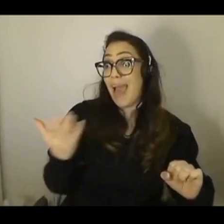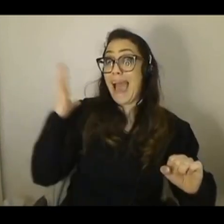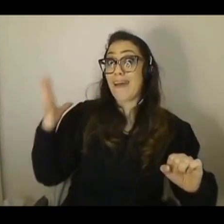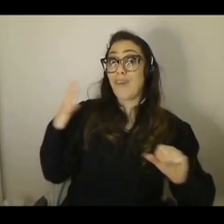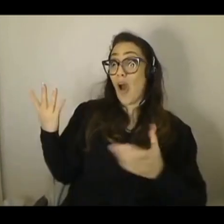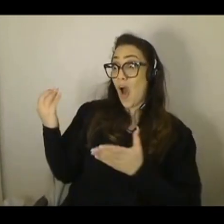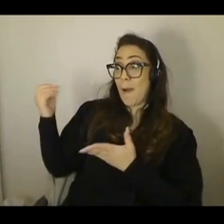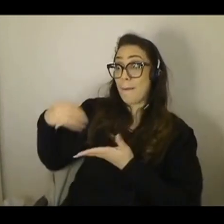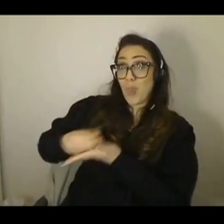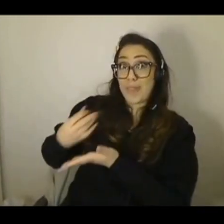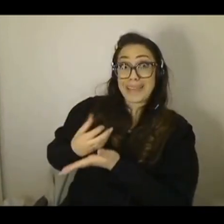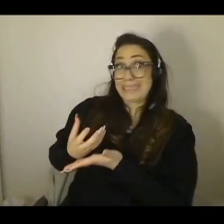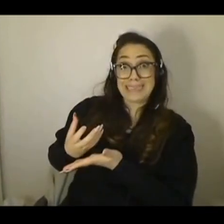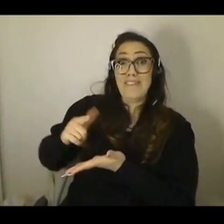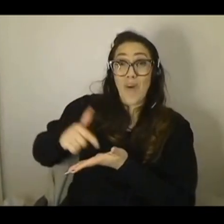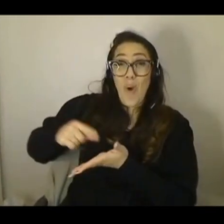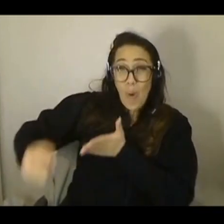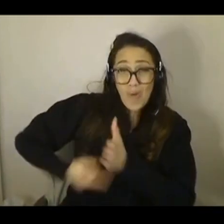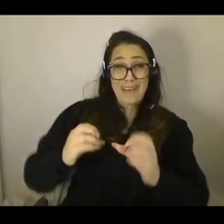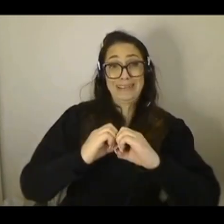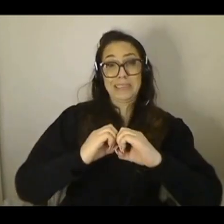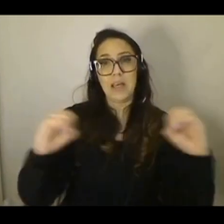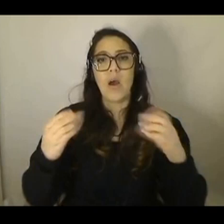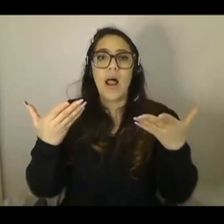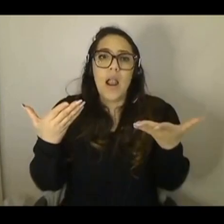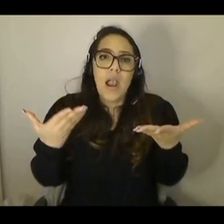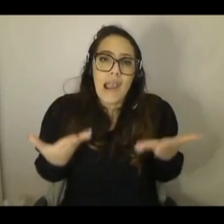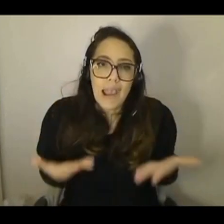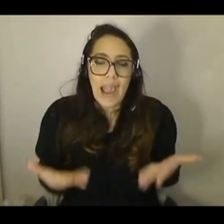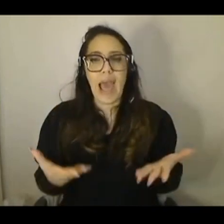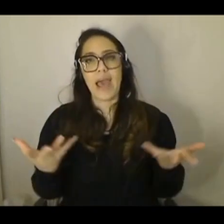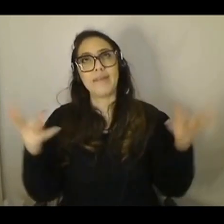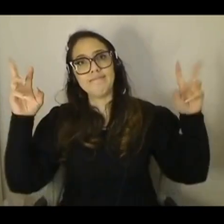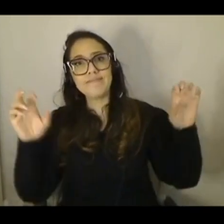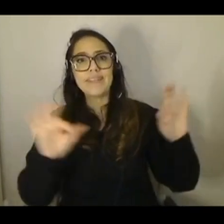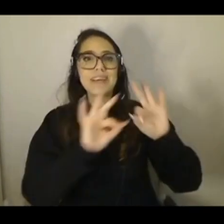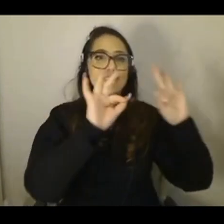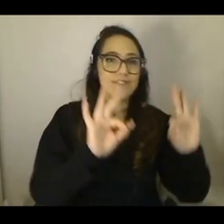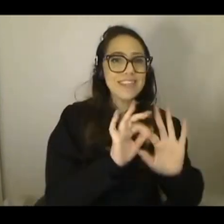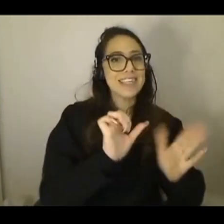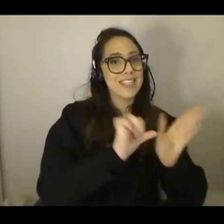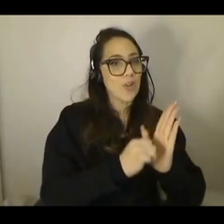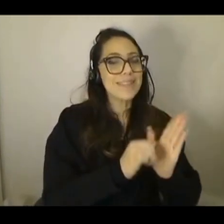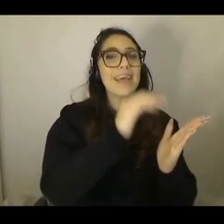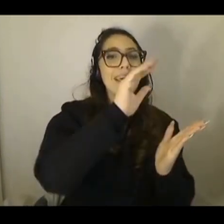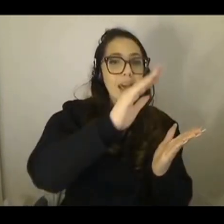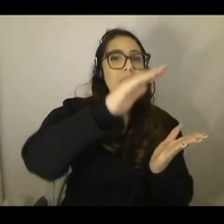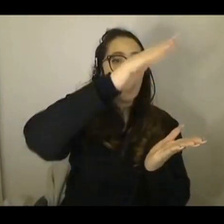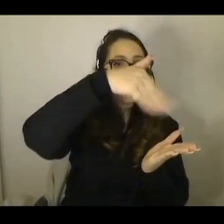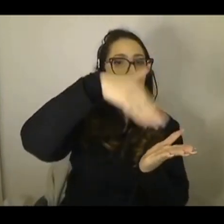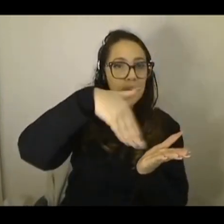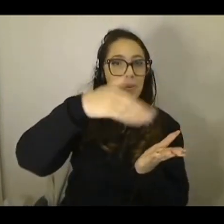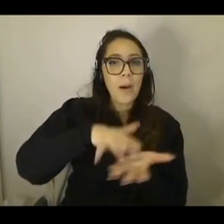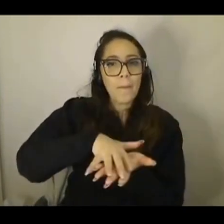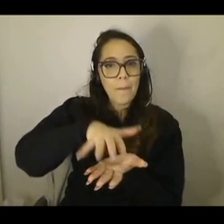il a fallu reconstituer les bases de données. Mais maintenant que les fiches d'identité des clients commencent à se constituer, il y a des